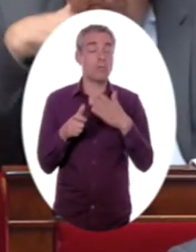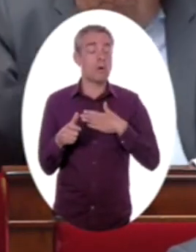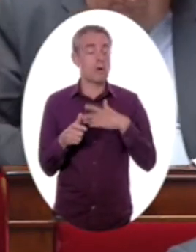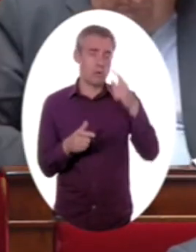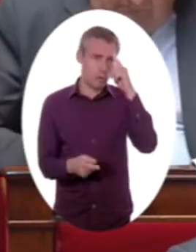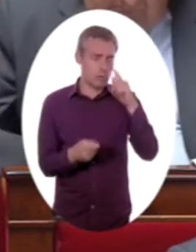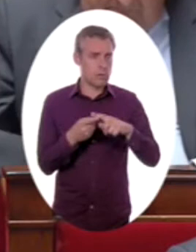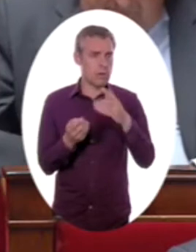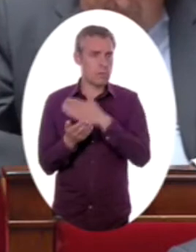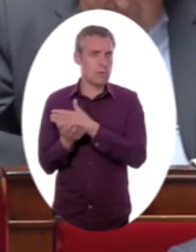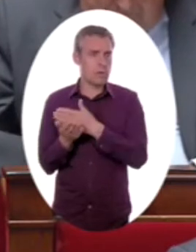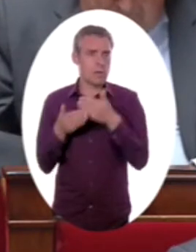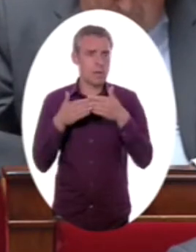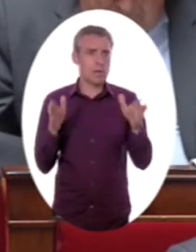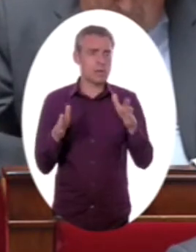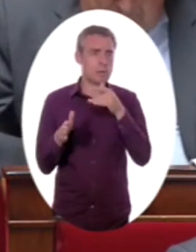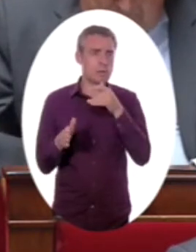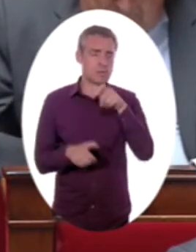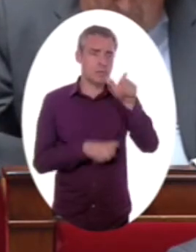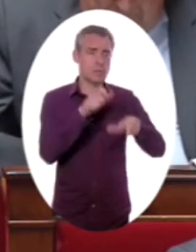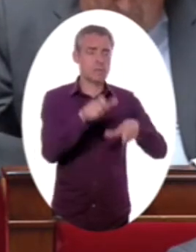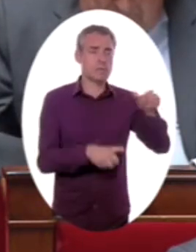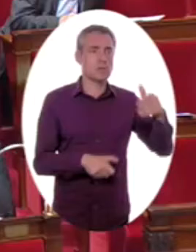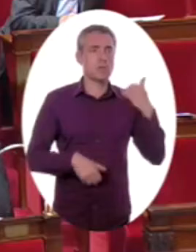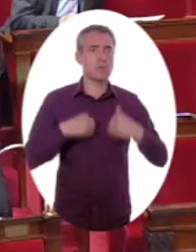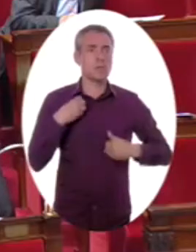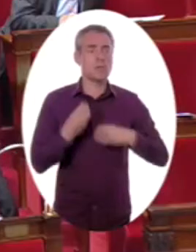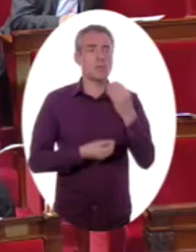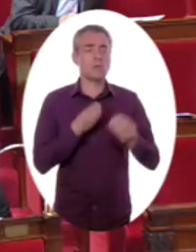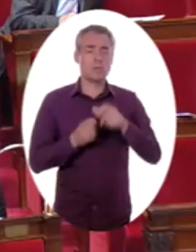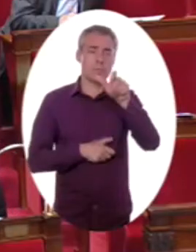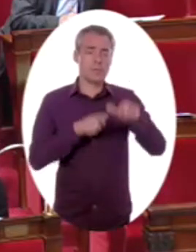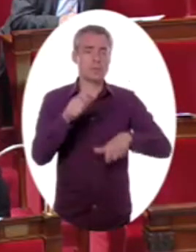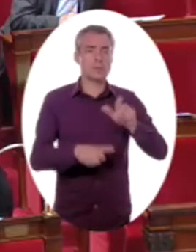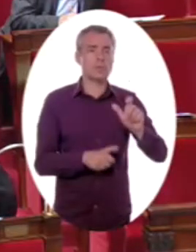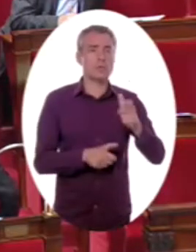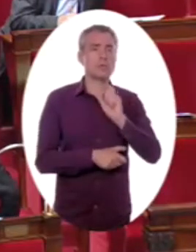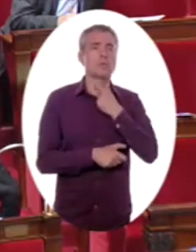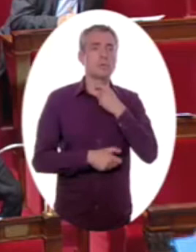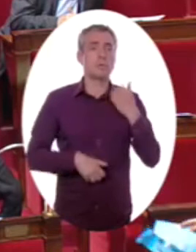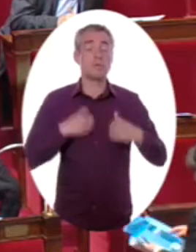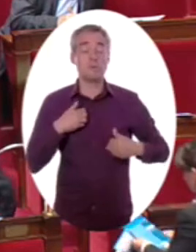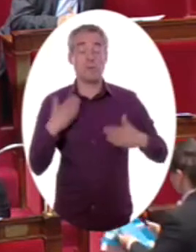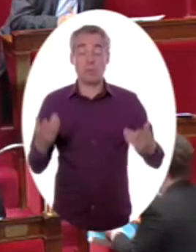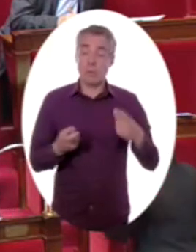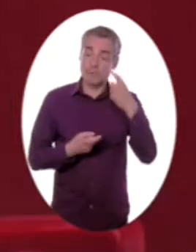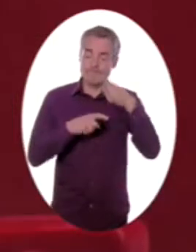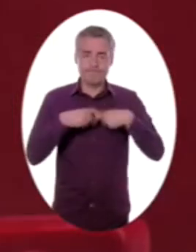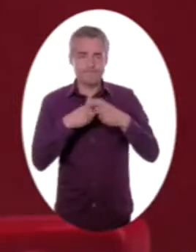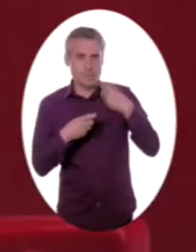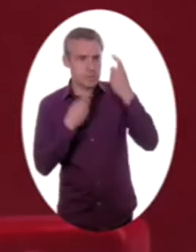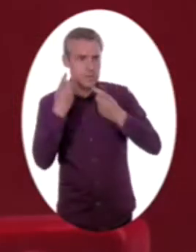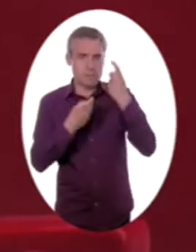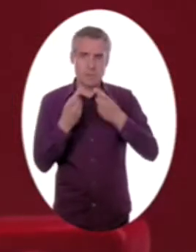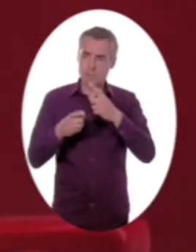champ personnes handicapées, personnes en situation de handicap. Excusez-moi, j'ai beau chercher le lien logique dans